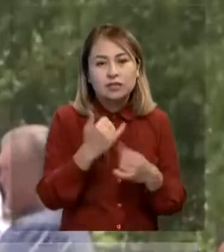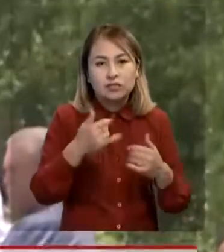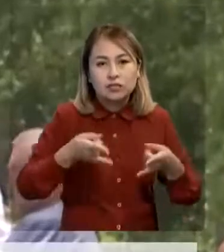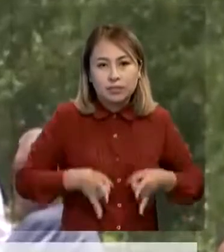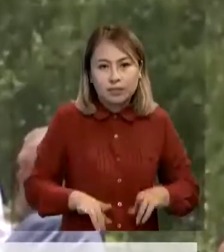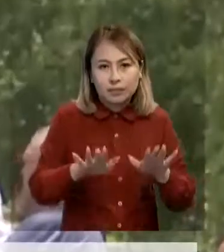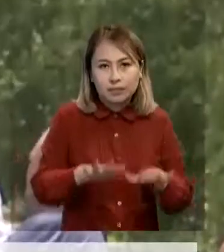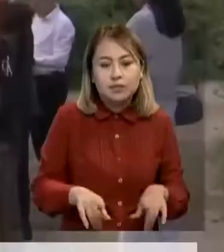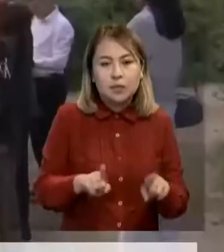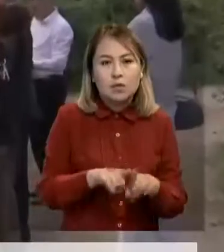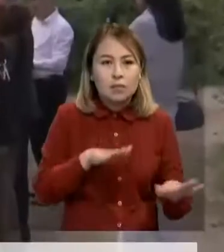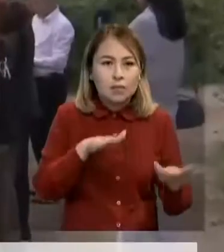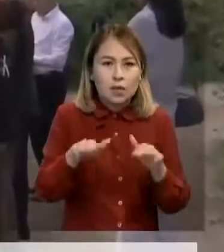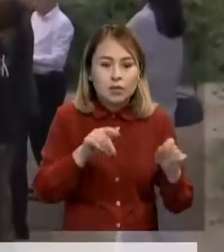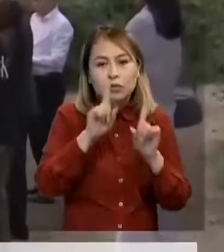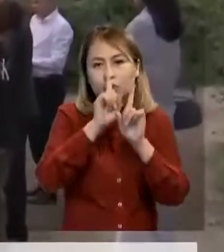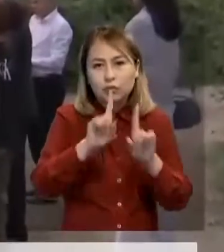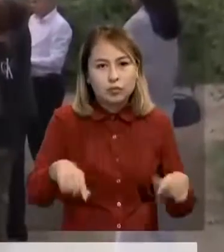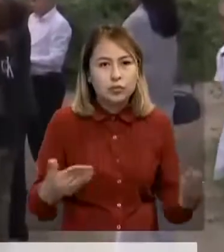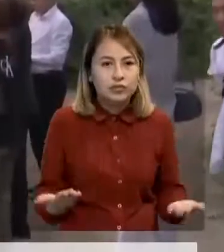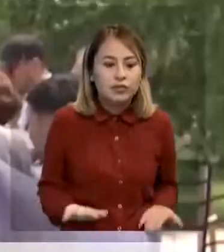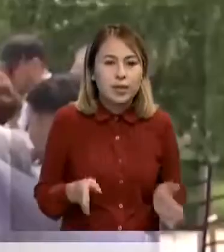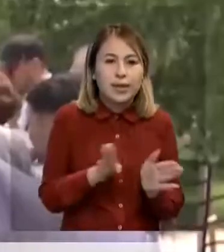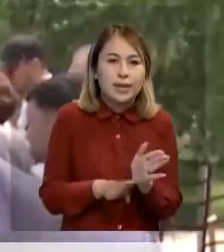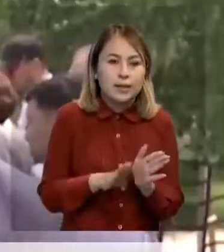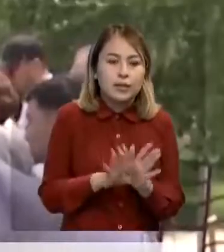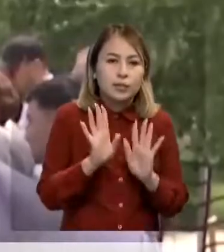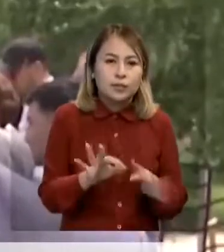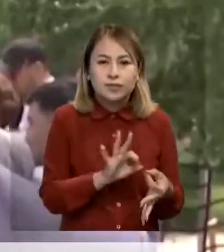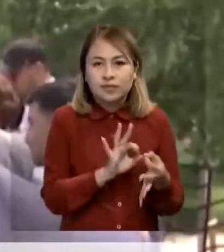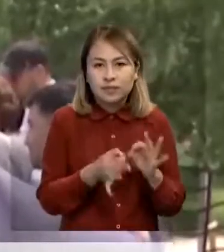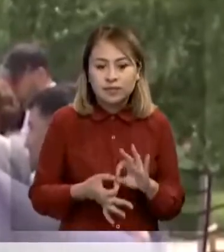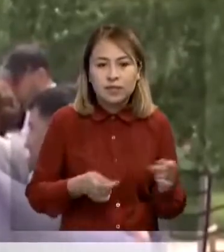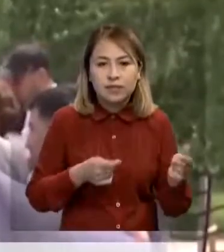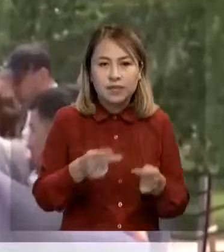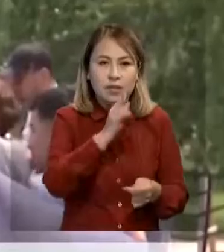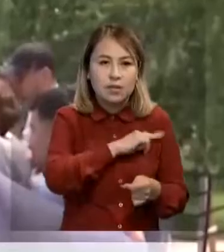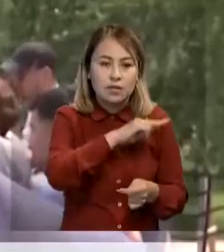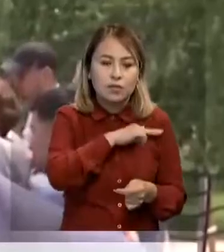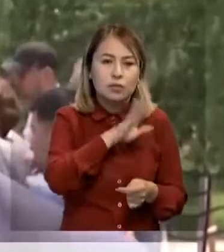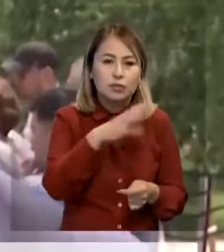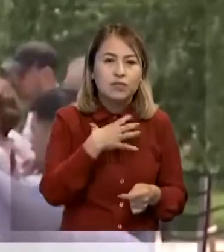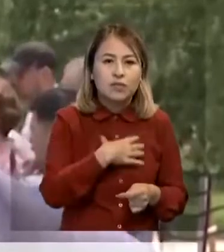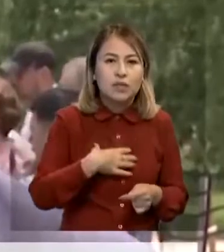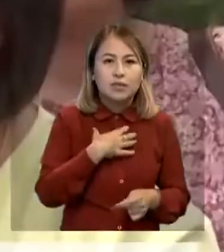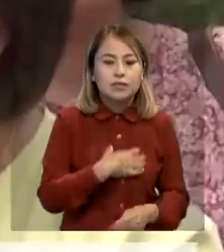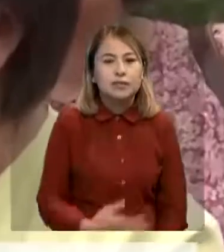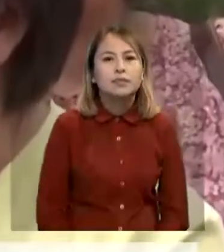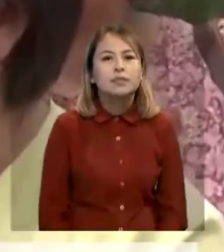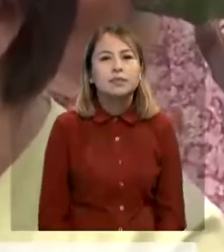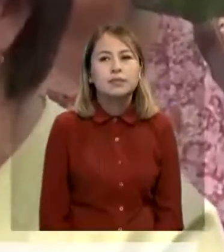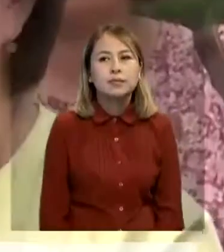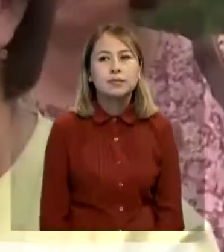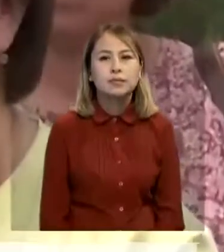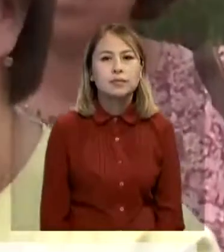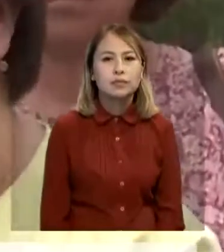жердің тағдырына бейжай қарамайтын қарапайым тұрғындардың мәселелерін шешеміз. Бұл атқарып жатқан жұмысымыздың аса маңызды бағыты. Я живу